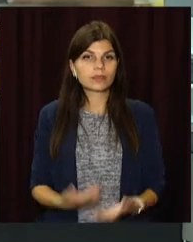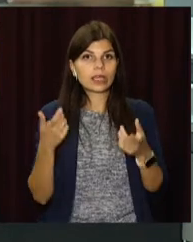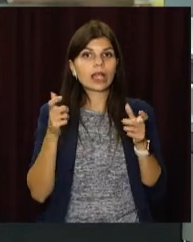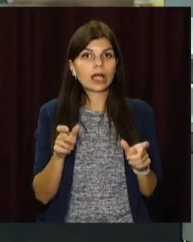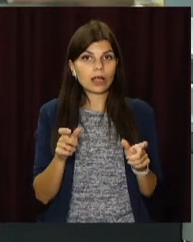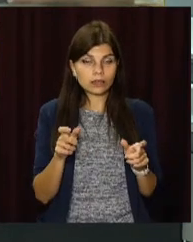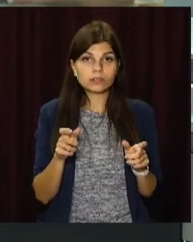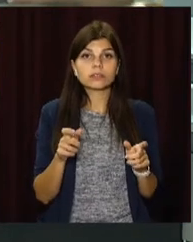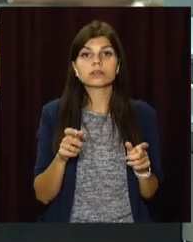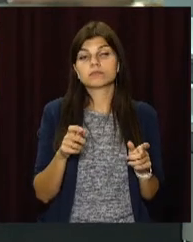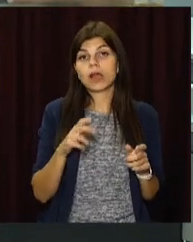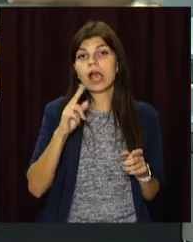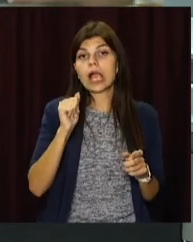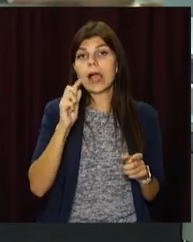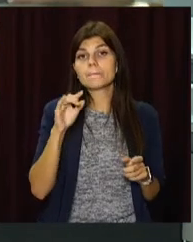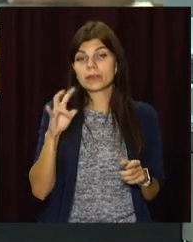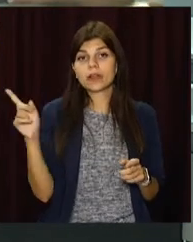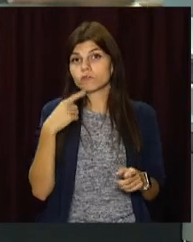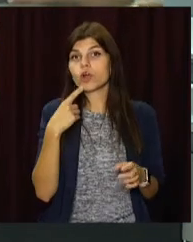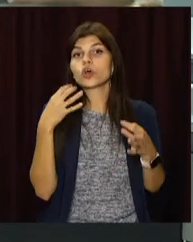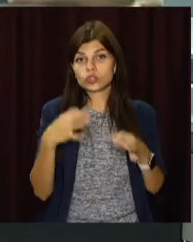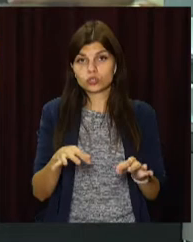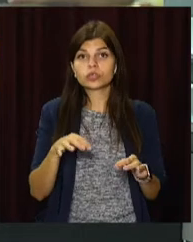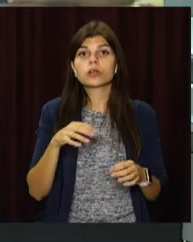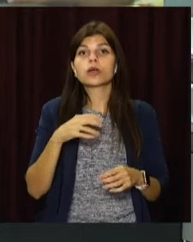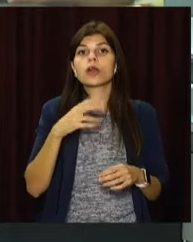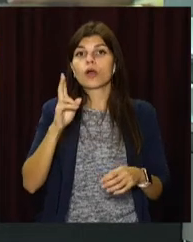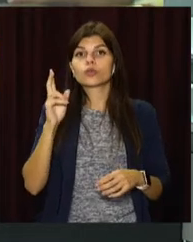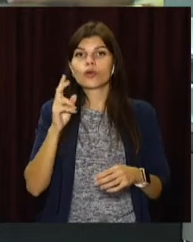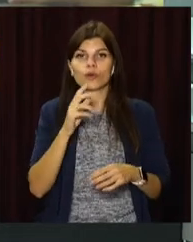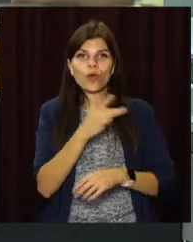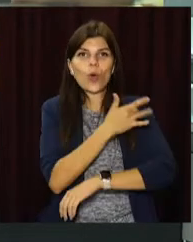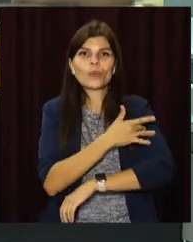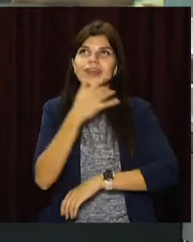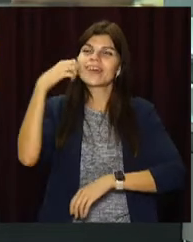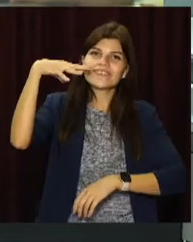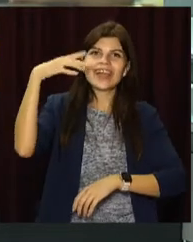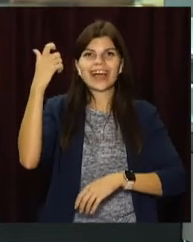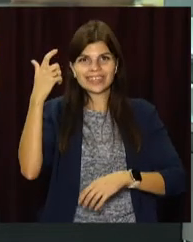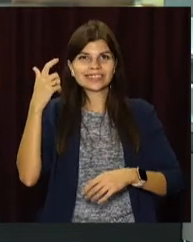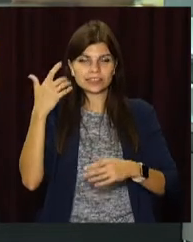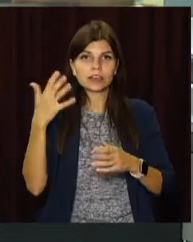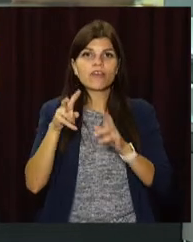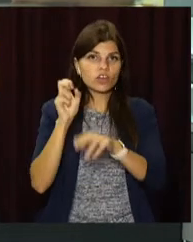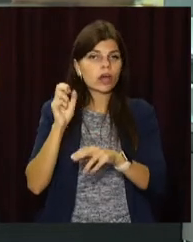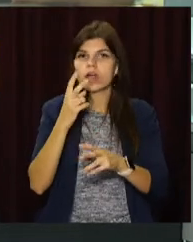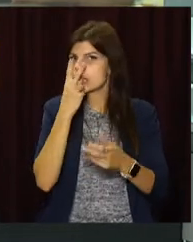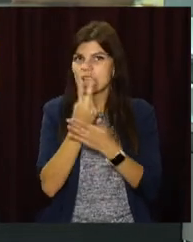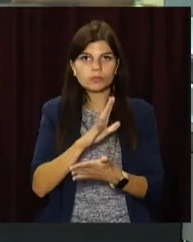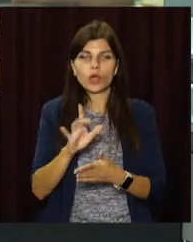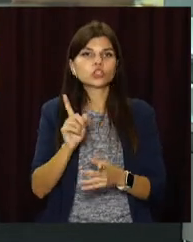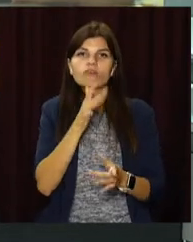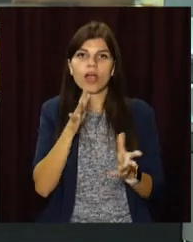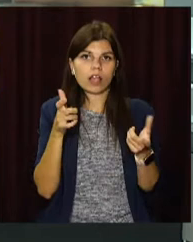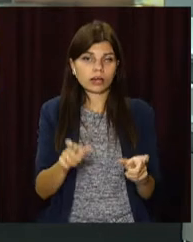Карантинним пільгам ЗАСЬ Кабмін дозволив відключати комунальних боржників, незважаючи на карантин. Ці зміни запрацювали в